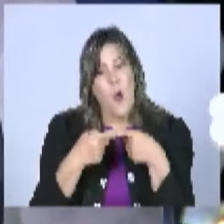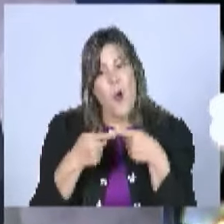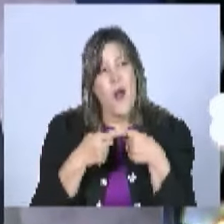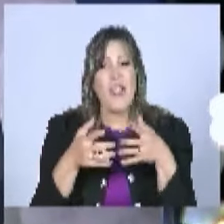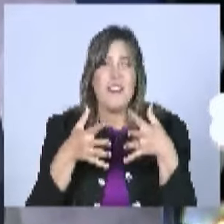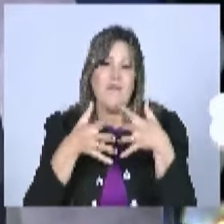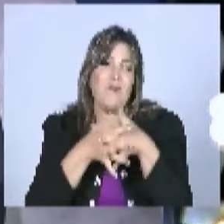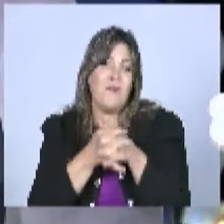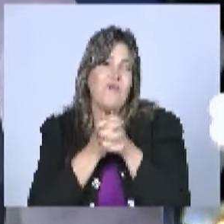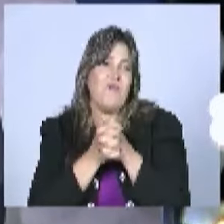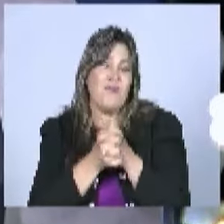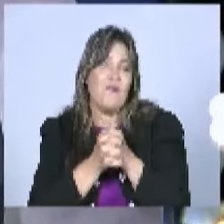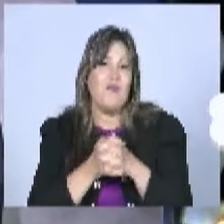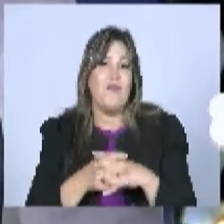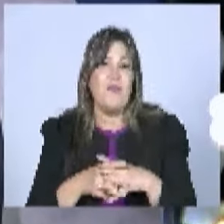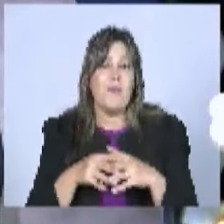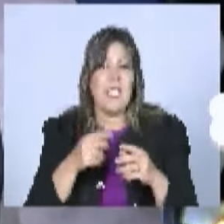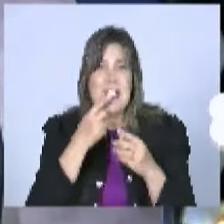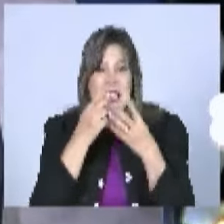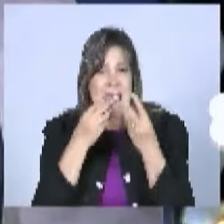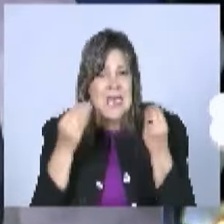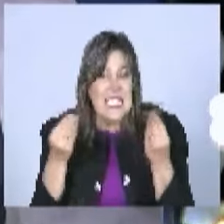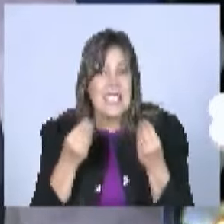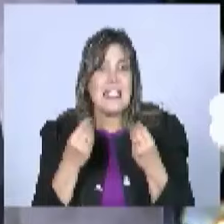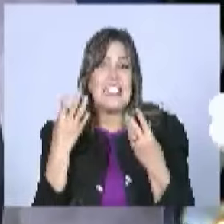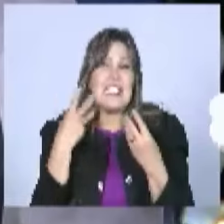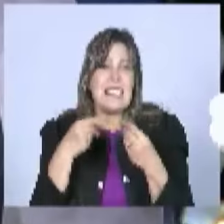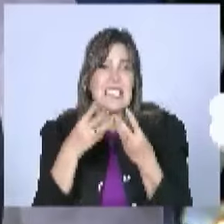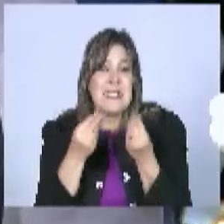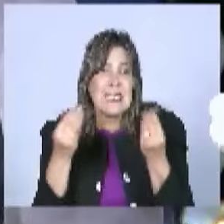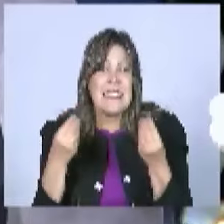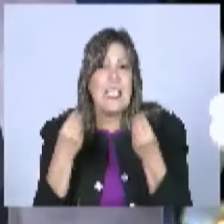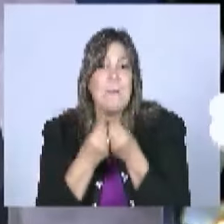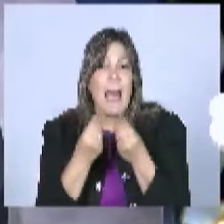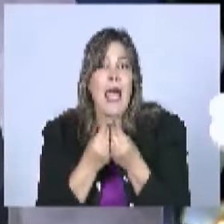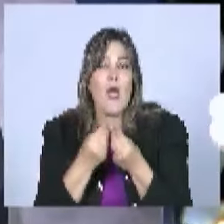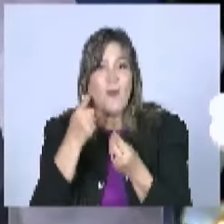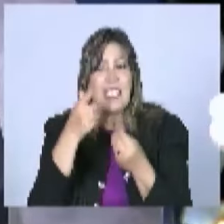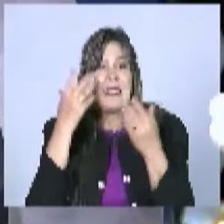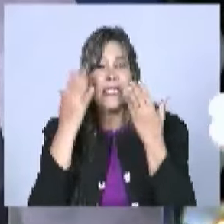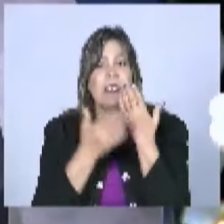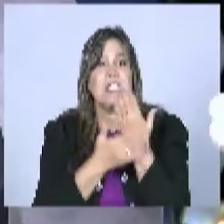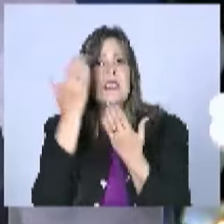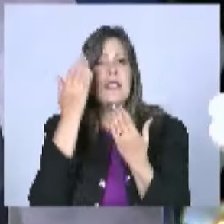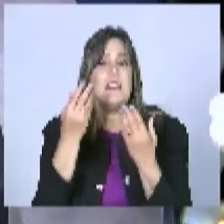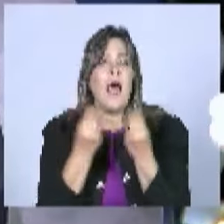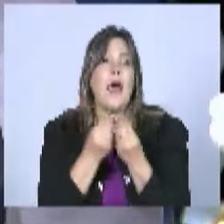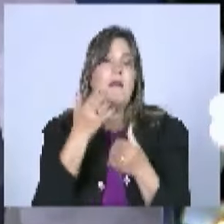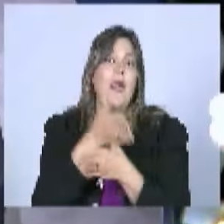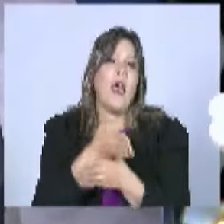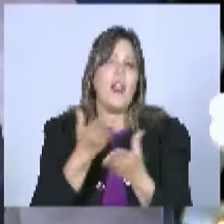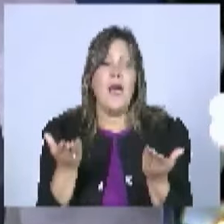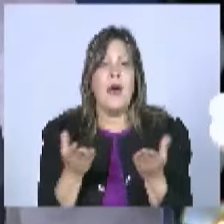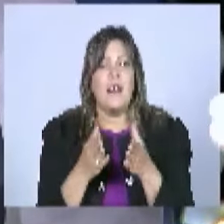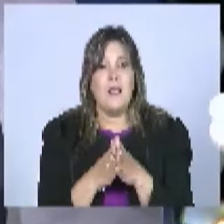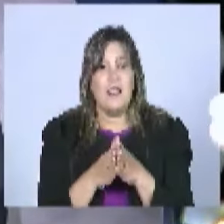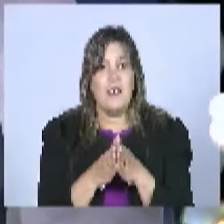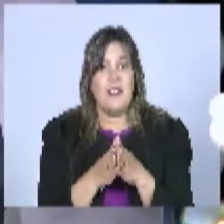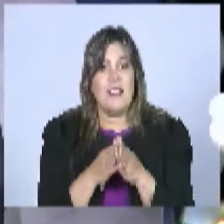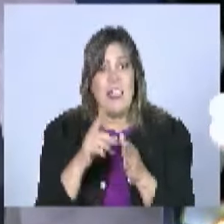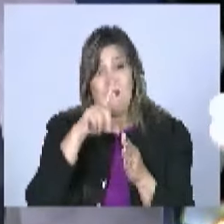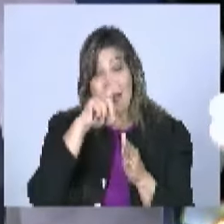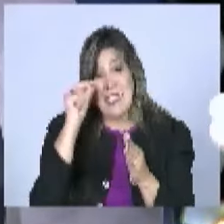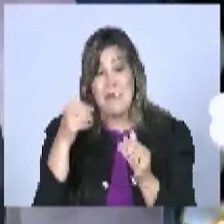ارتباطا بهيه زمنيا بقى لله سنوات عايش معاهم وانت جديده عليه فاوعي تفتكري